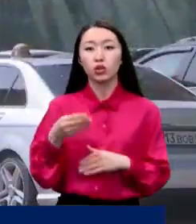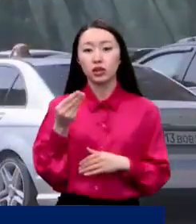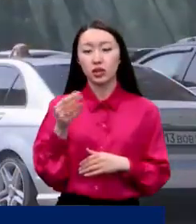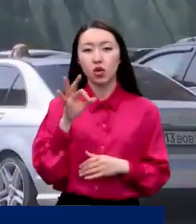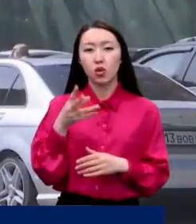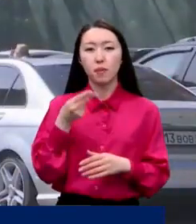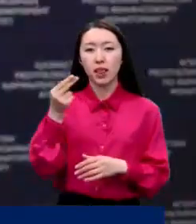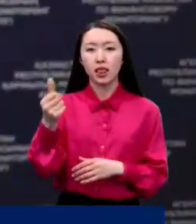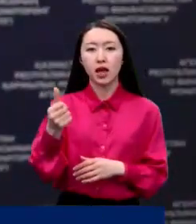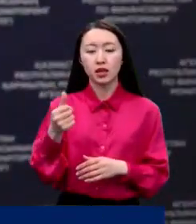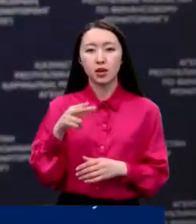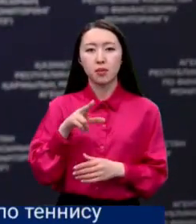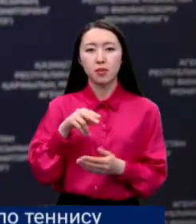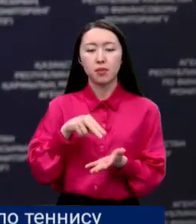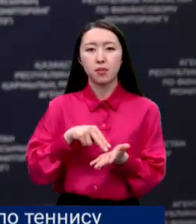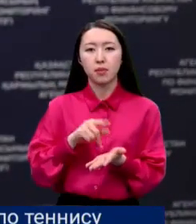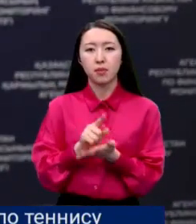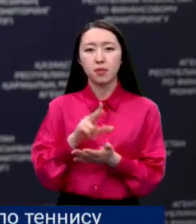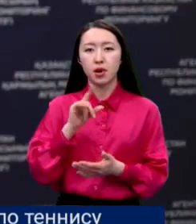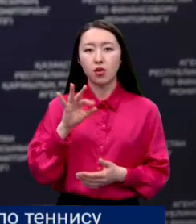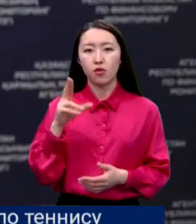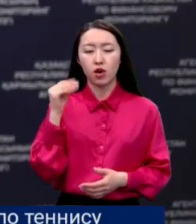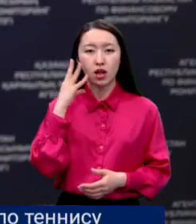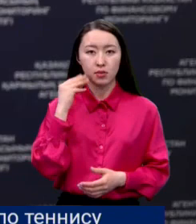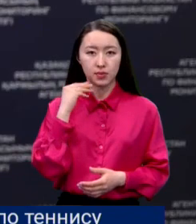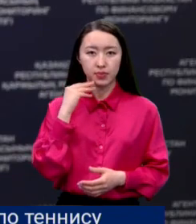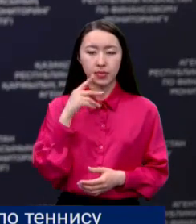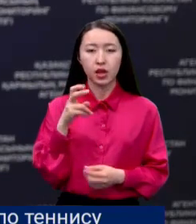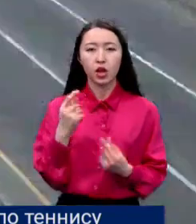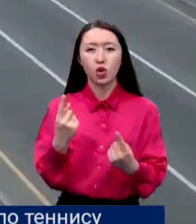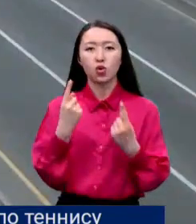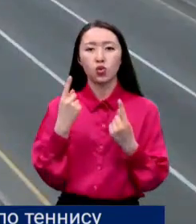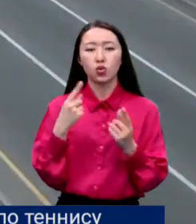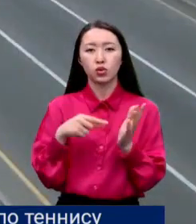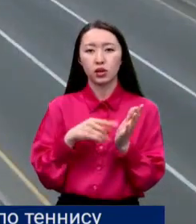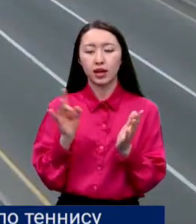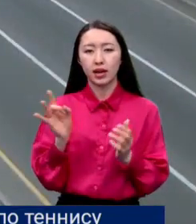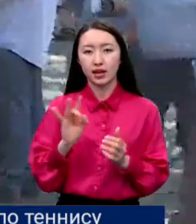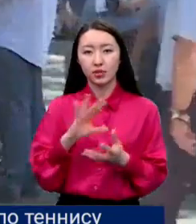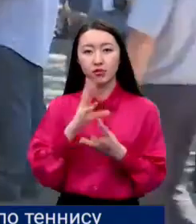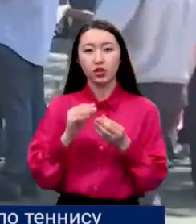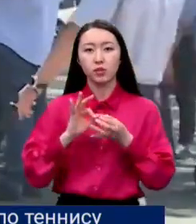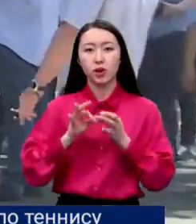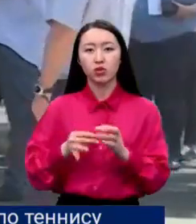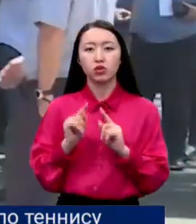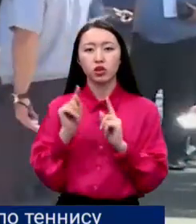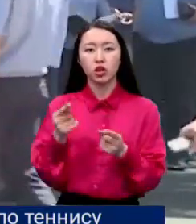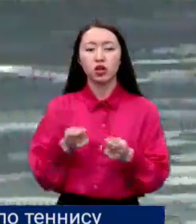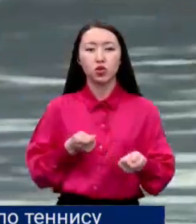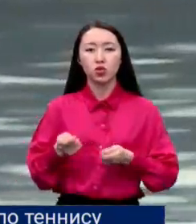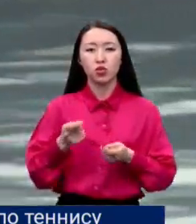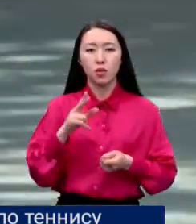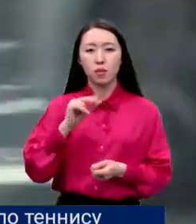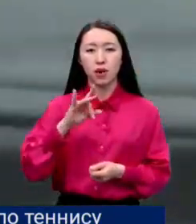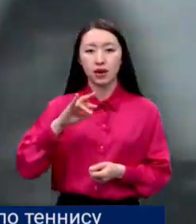платных парковок в Алматы? Подозреваются в хищении бюджетных средств в особо крупном размере. Все подробности задержания руководителя Алматы паркинга